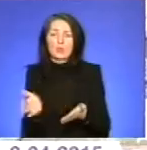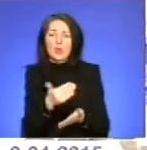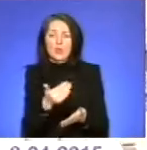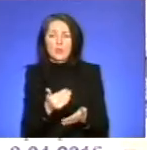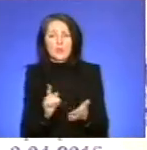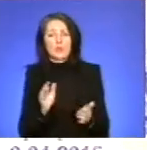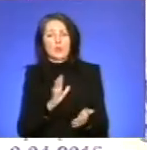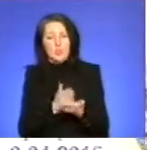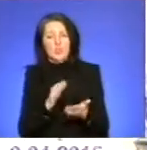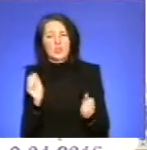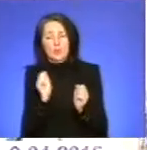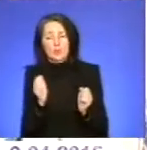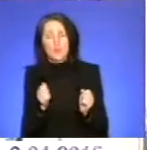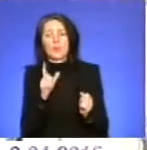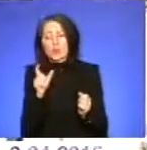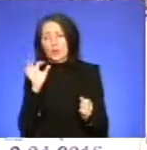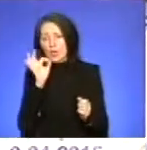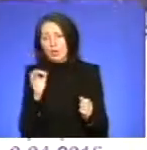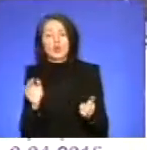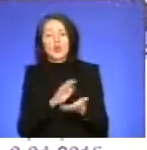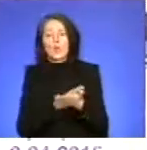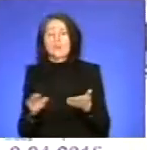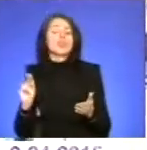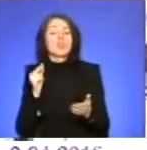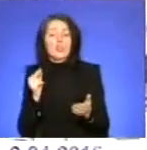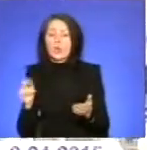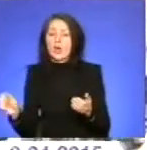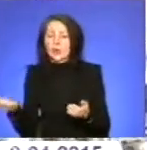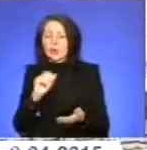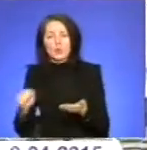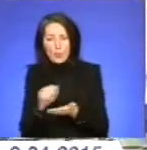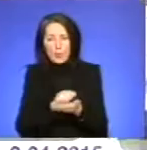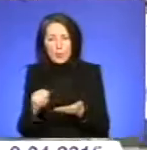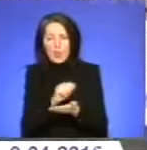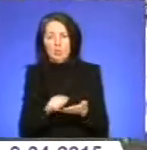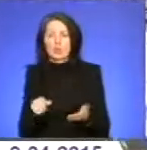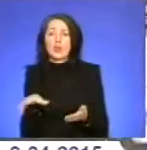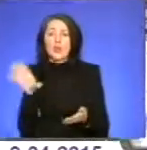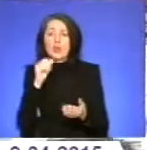якщо в чистий четвер вимиєшся і вимиєш, увесь рік чистота в хаті водитися буде.